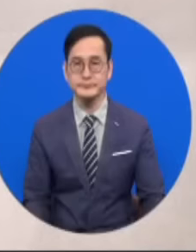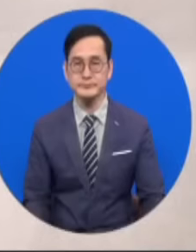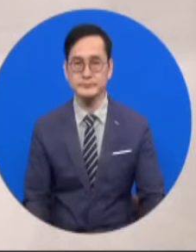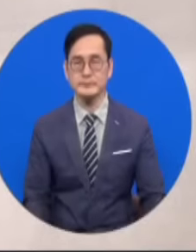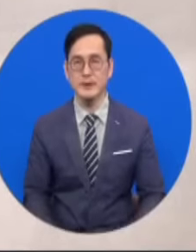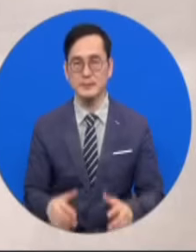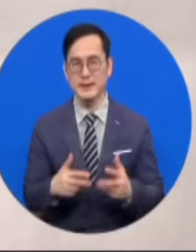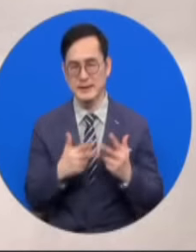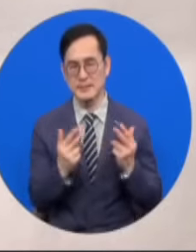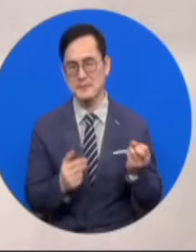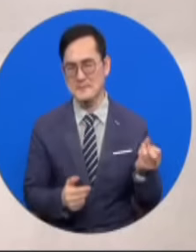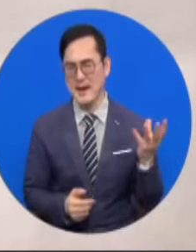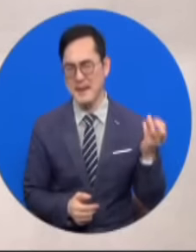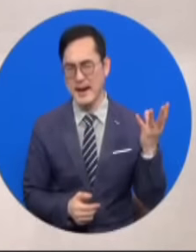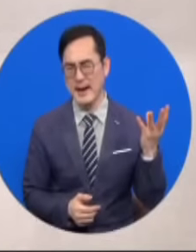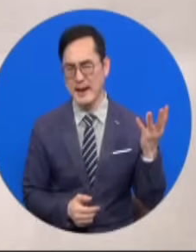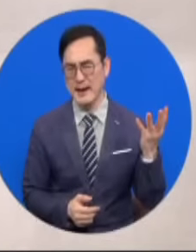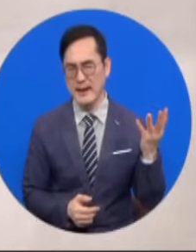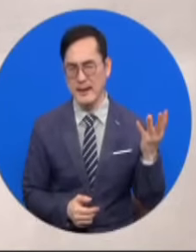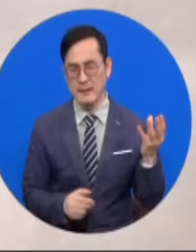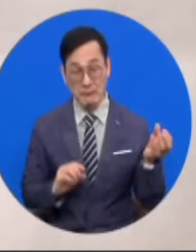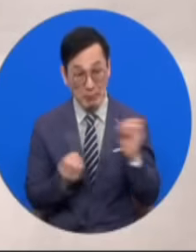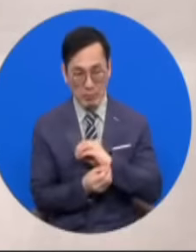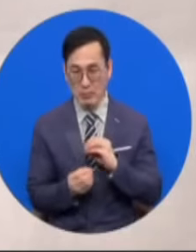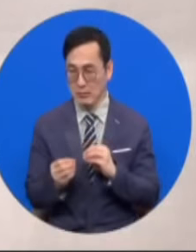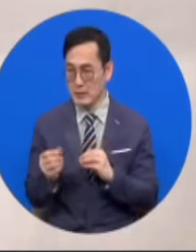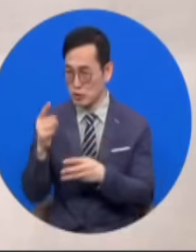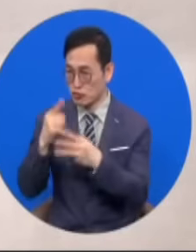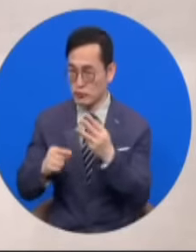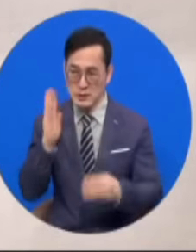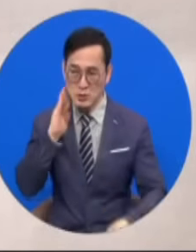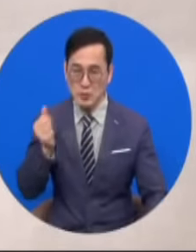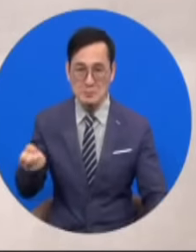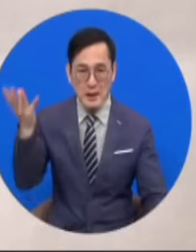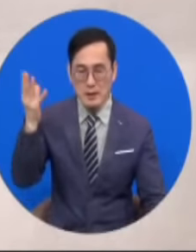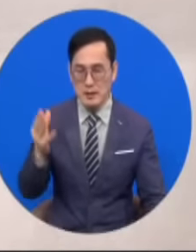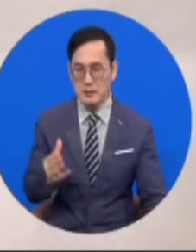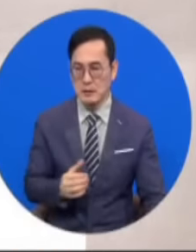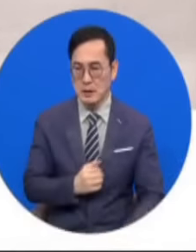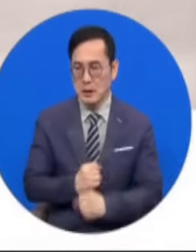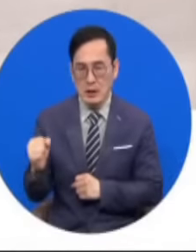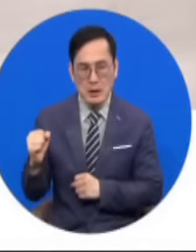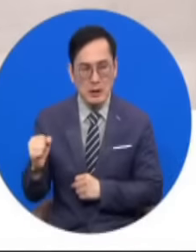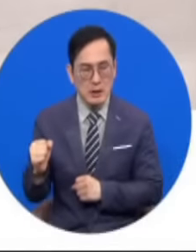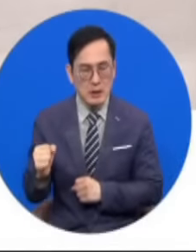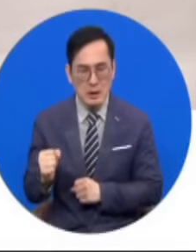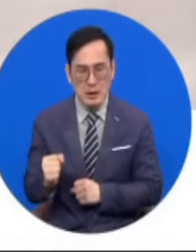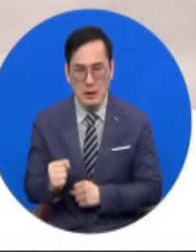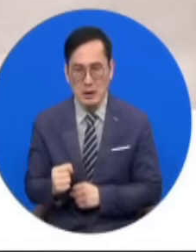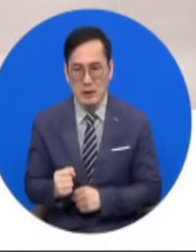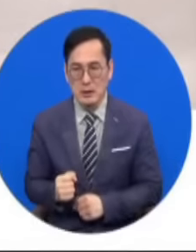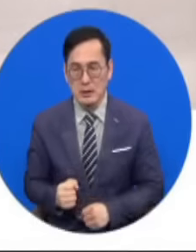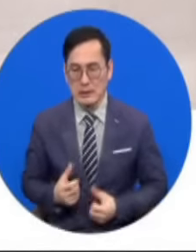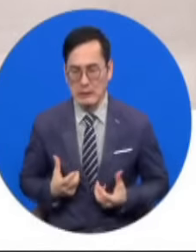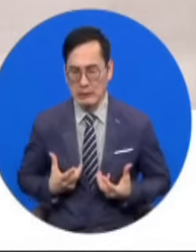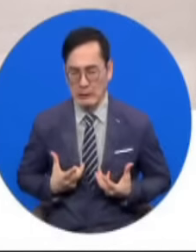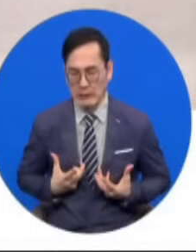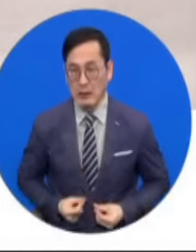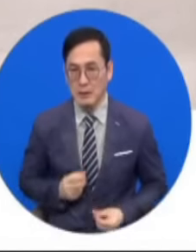돼 있다 이렇게 했었는데 이제 결과가 반대로 나왔으니까네 굉장히 아마 실망했고 아마 참담했을 것 같아